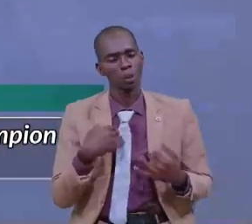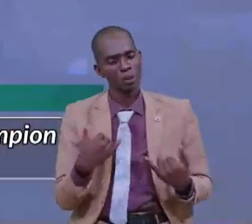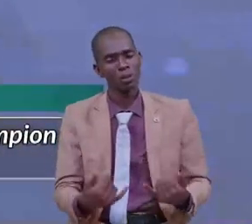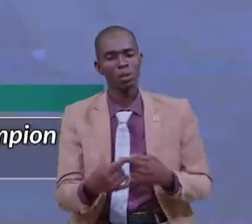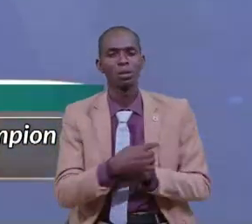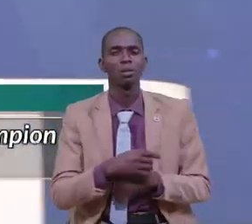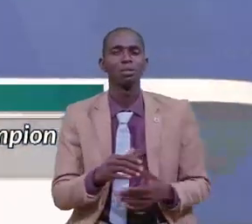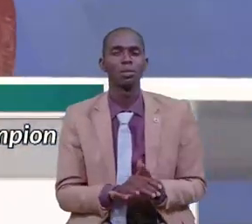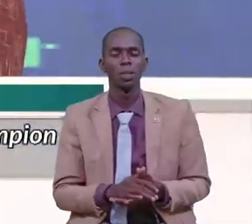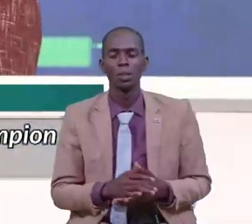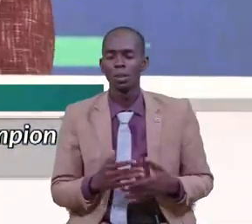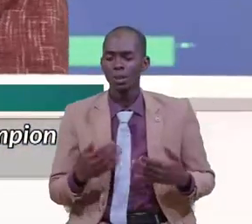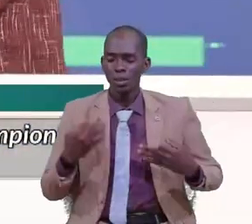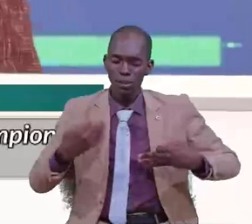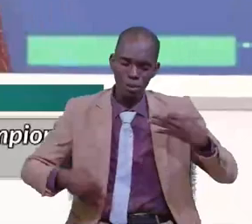ce que je suis devenu aujourd'hui.